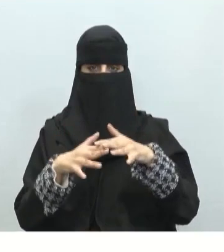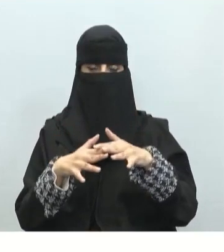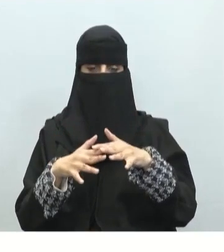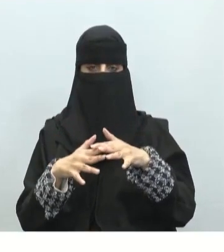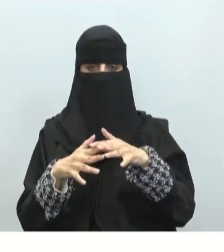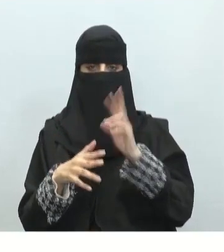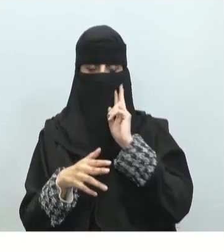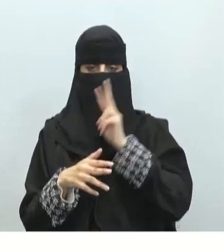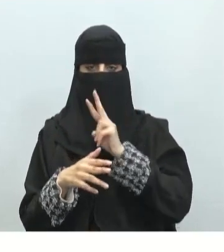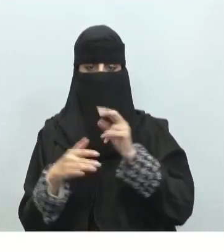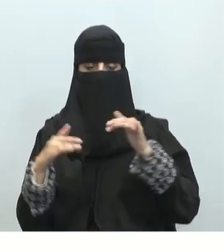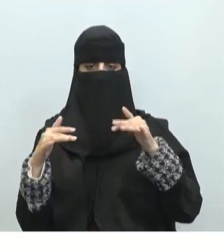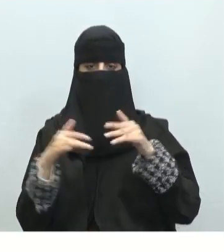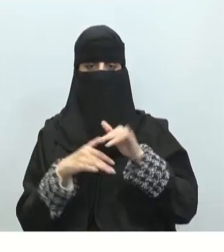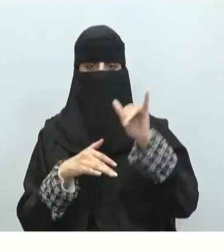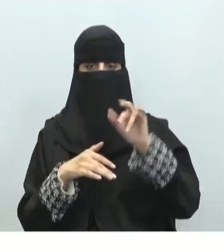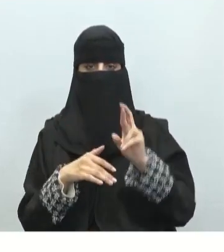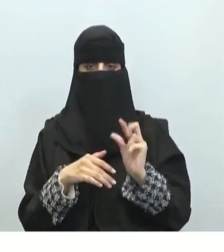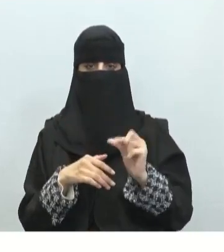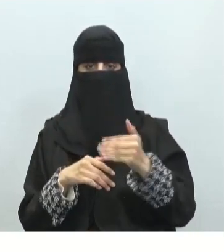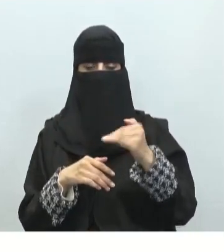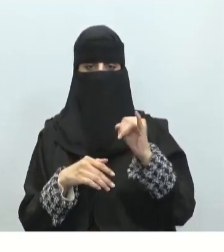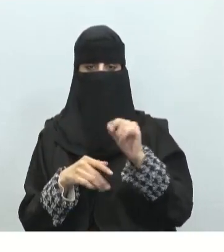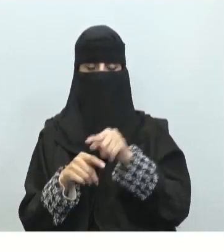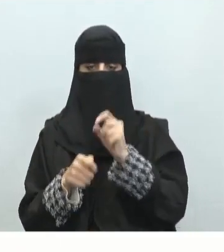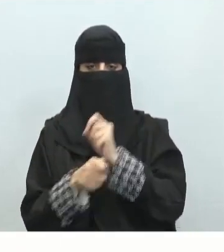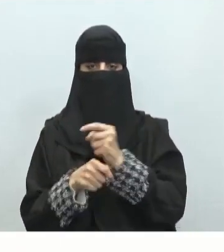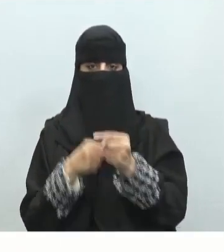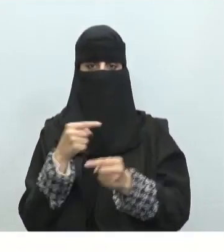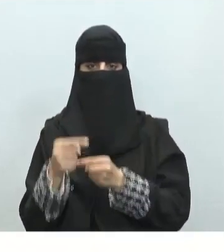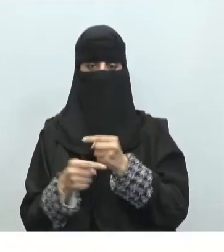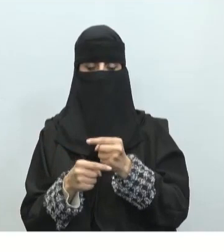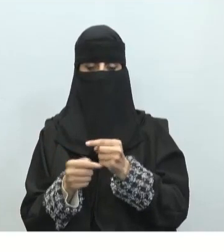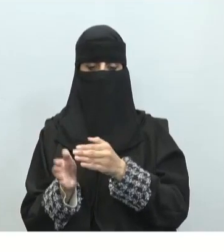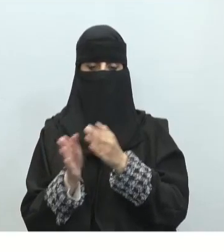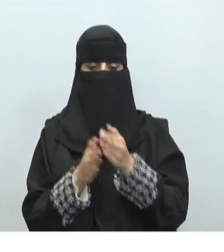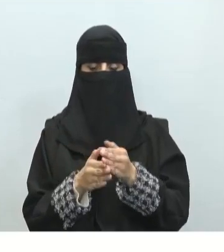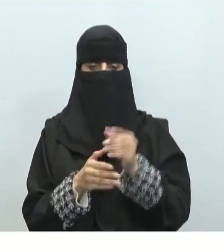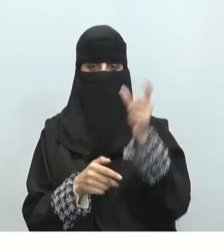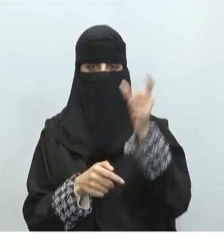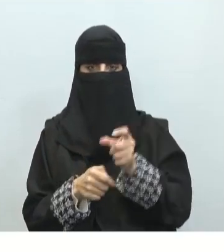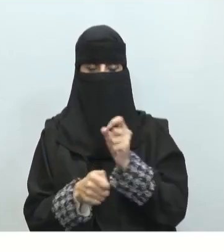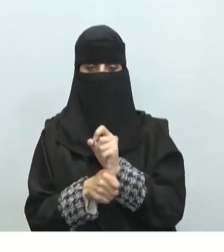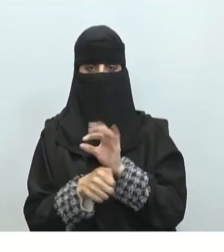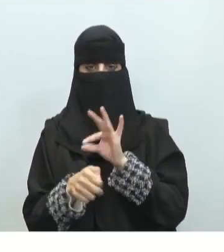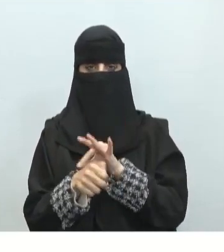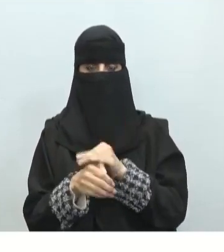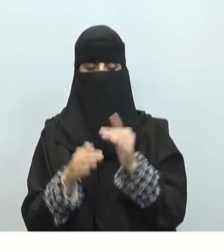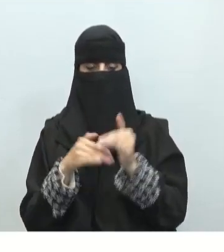الناس في الاسواق اخيرا هبت هبت رياح